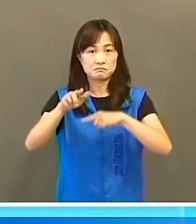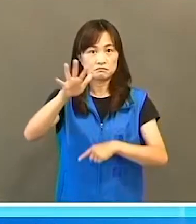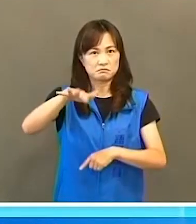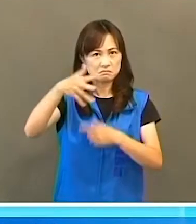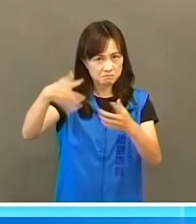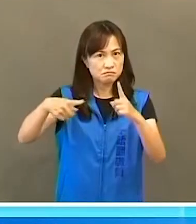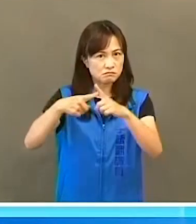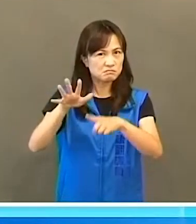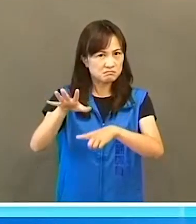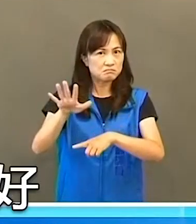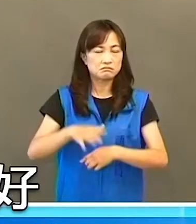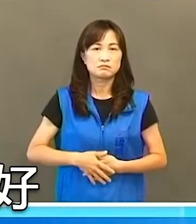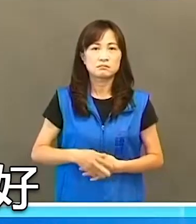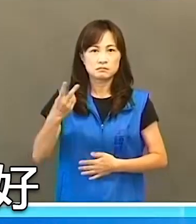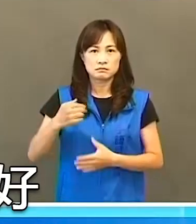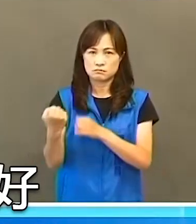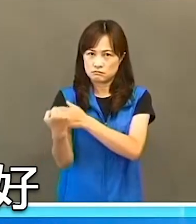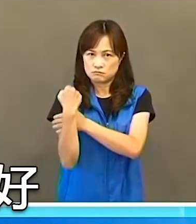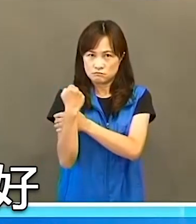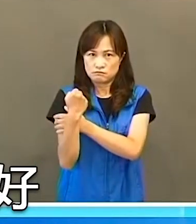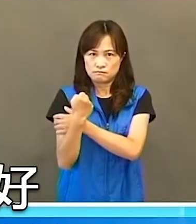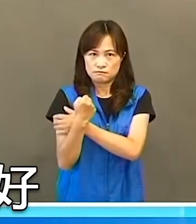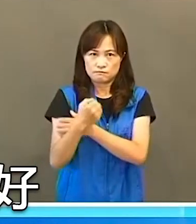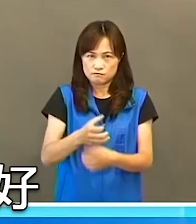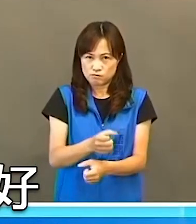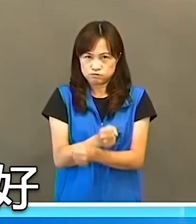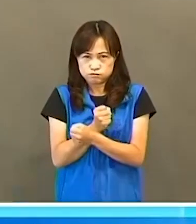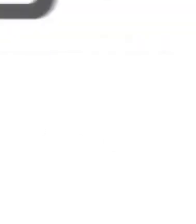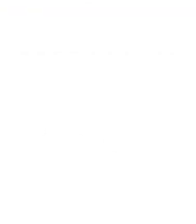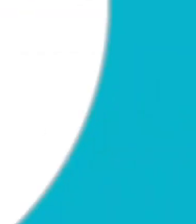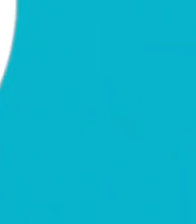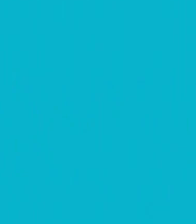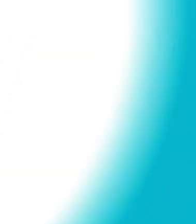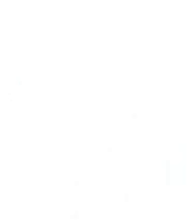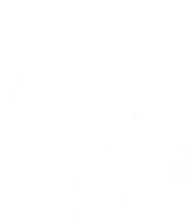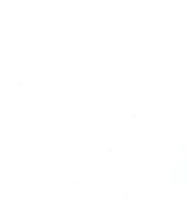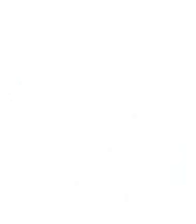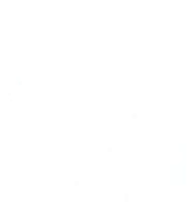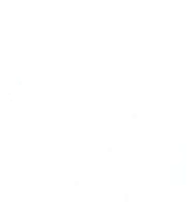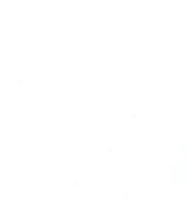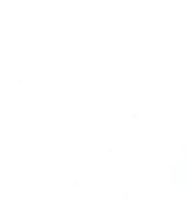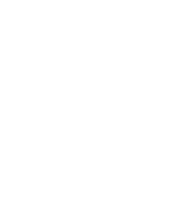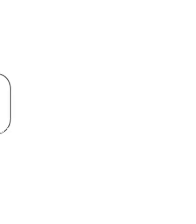确诊，我们还是要努力战战兢兢的把工作做好。